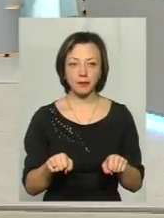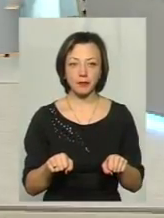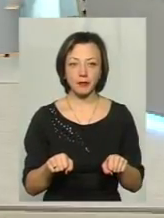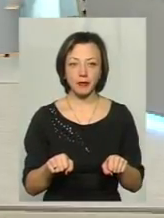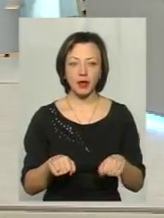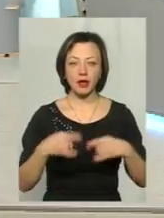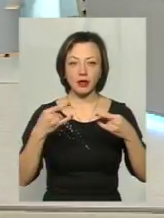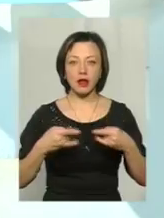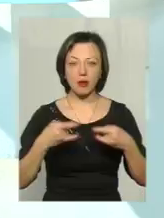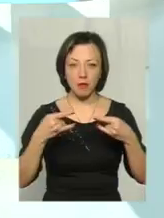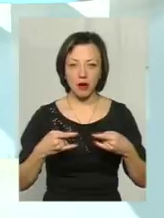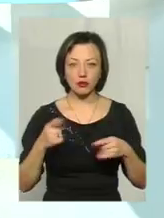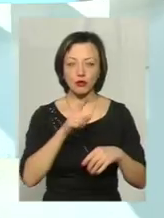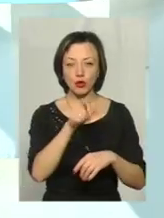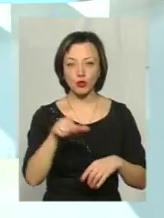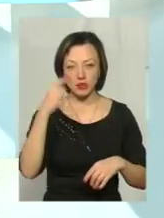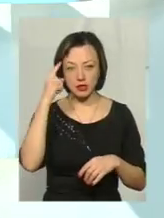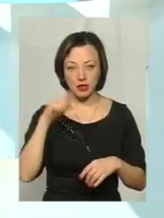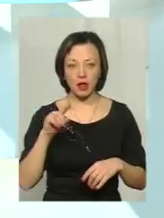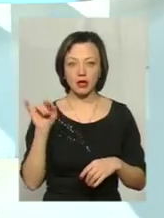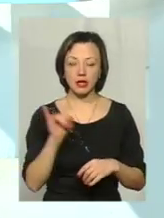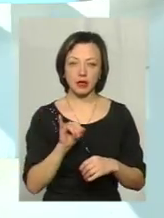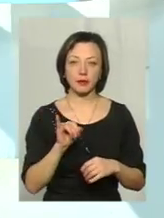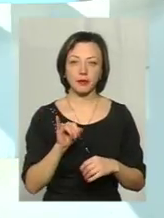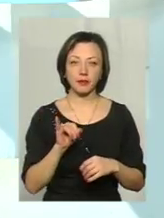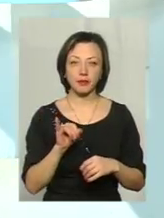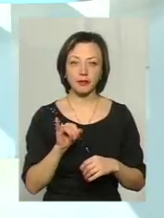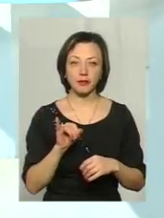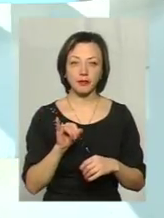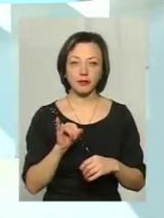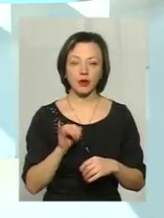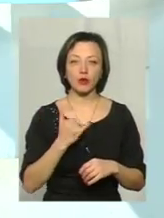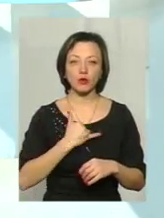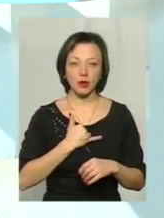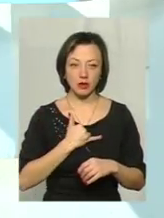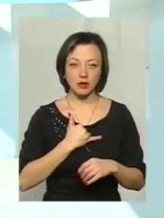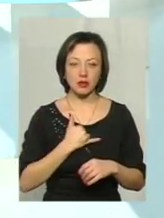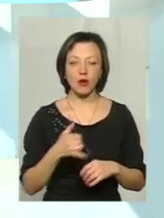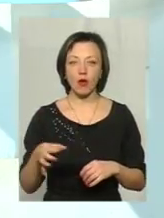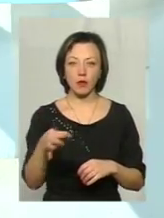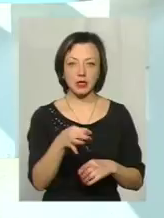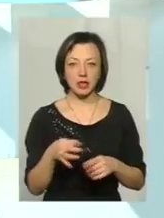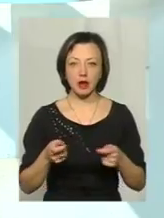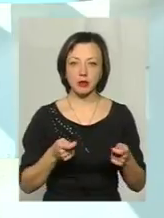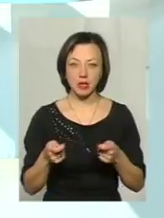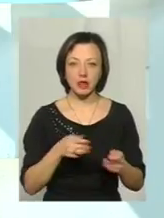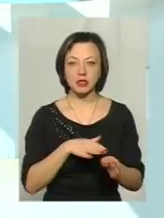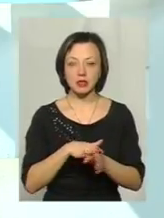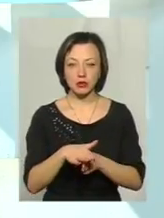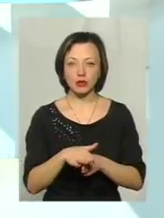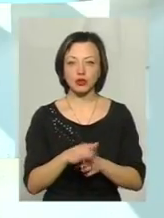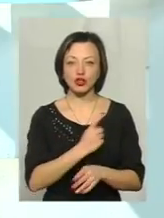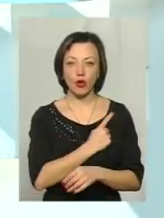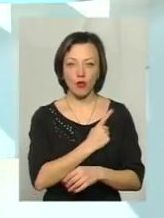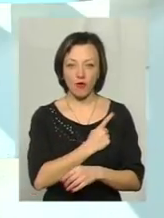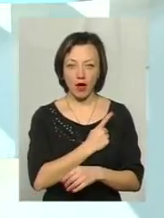мовлення телебачення, щоб люди знали. От. І у нас в обласній державній адміністрації здійснюється чергування